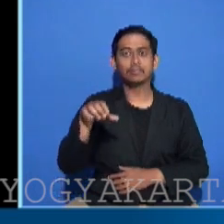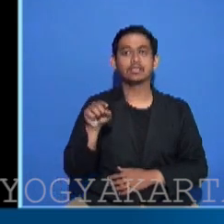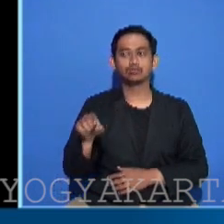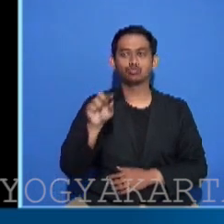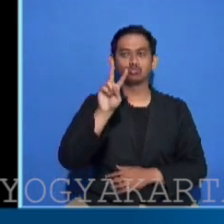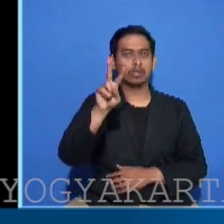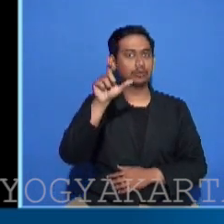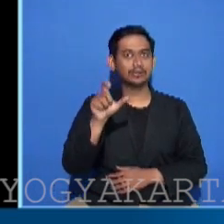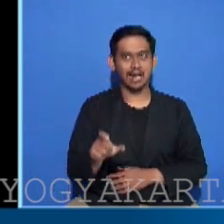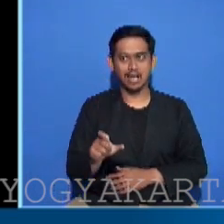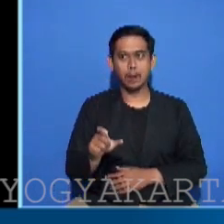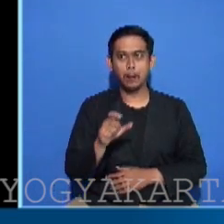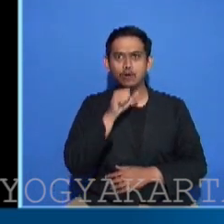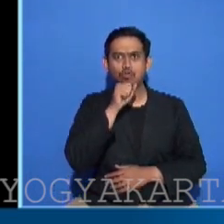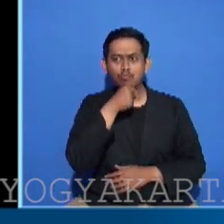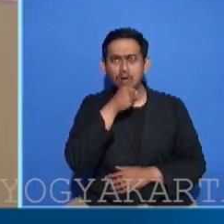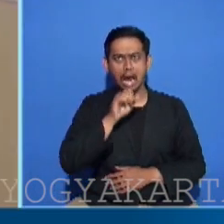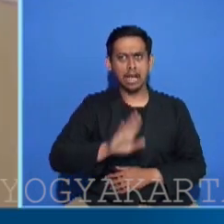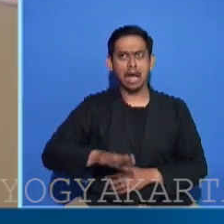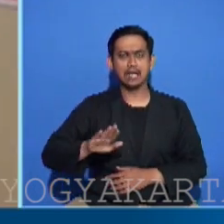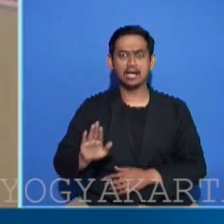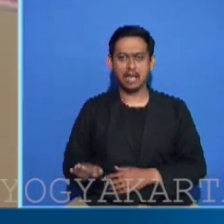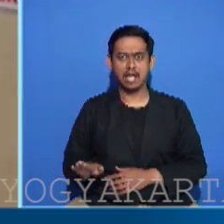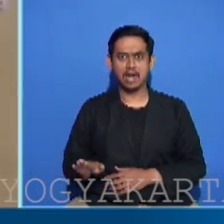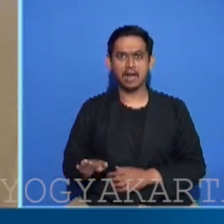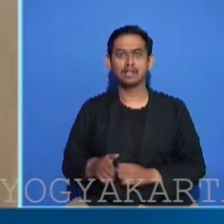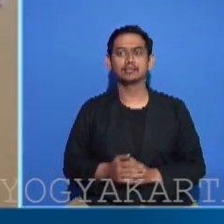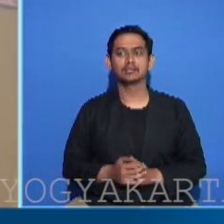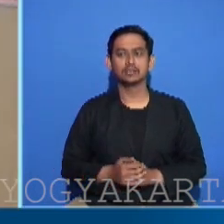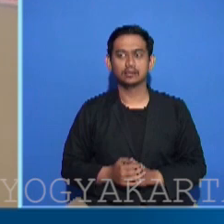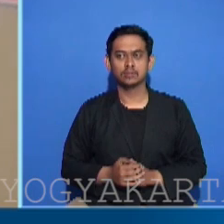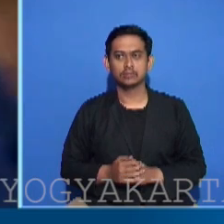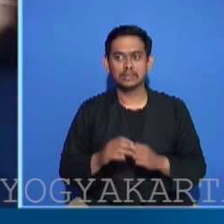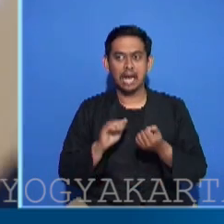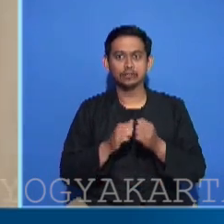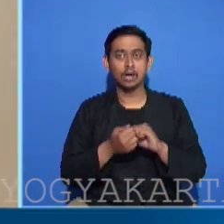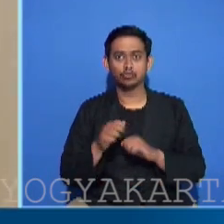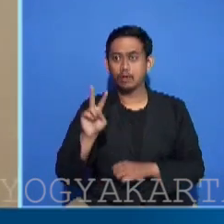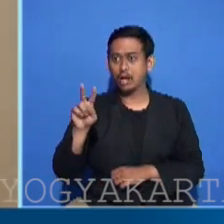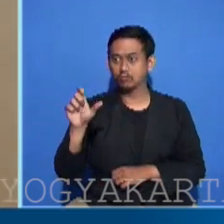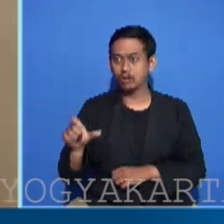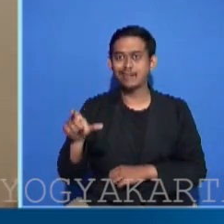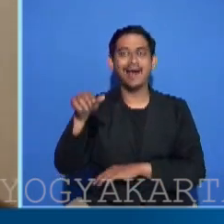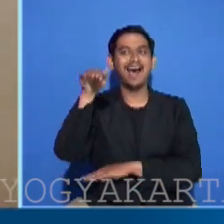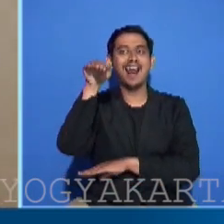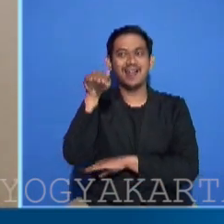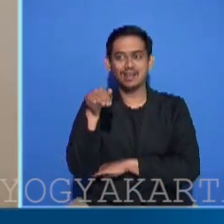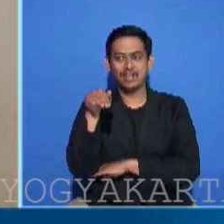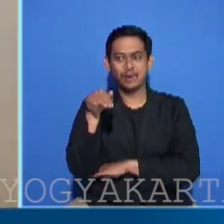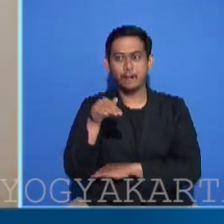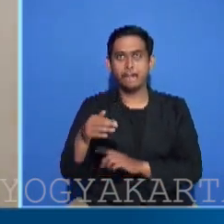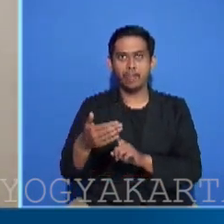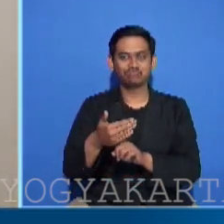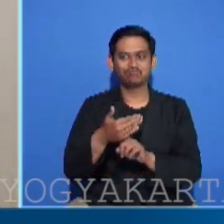antaranya diketahui masih di bawah umur. Dalam kasus ini, polisi mengamankan dua orang inisial AW dan SU yang